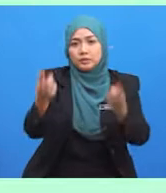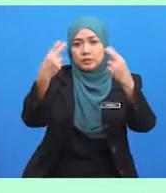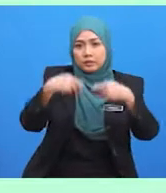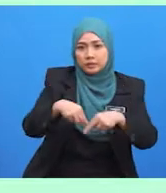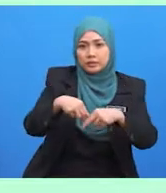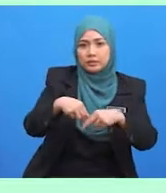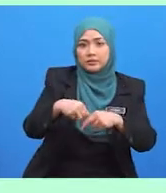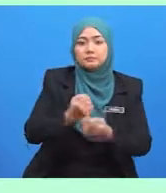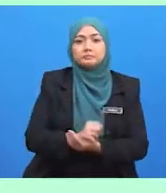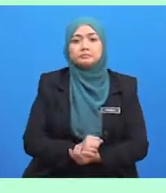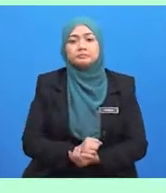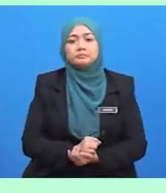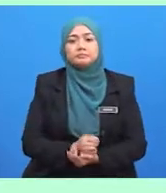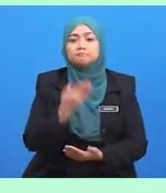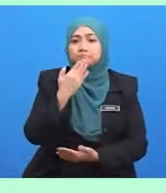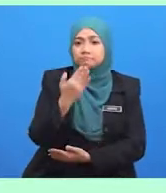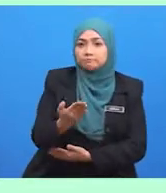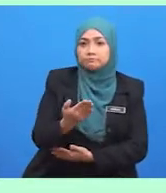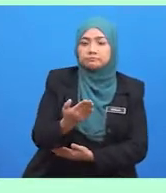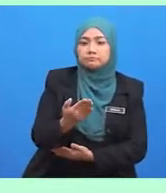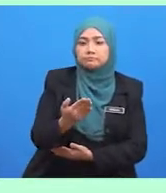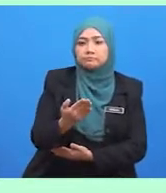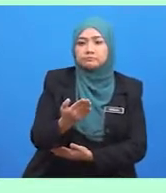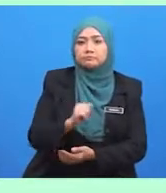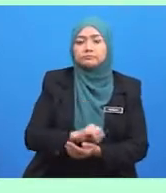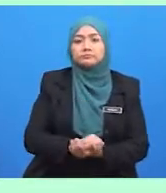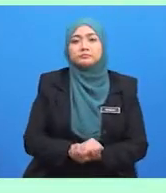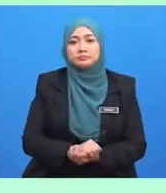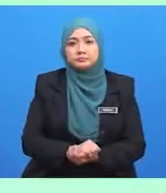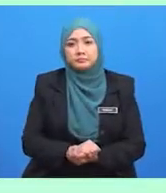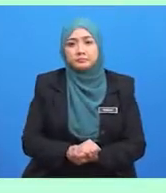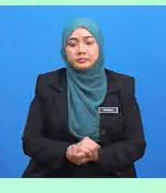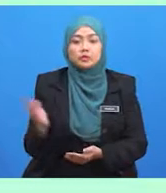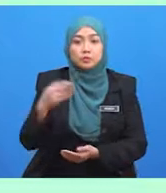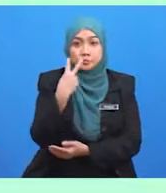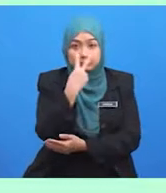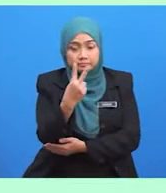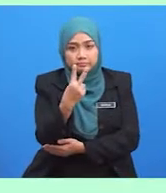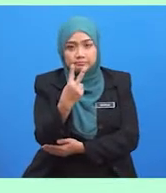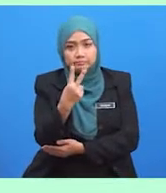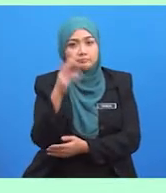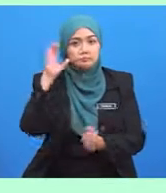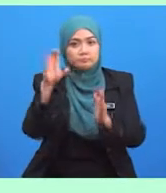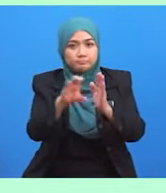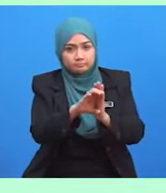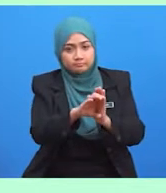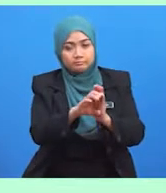anda. Terima kasih atas kerjasama anda semua. Jom lihat paparan skrin ini.